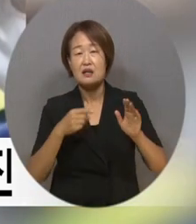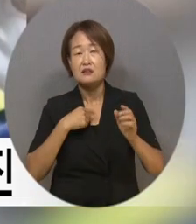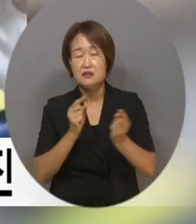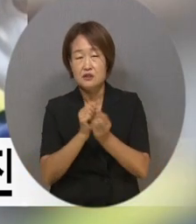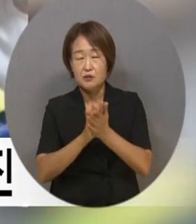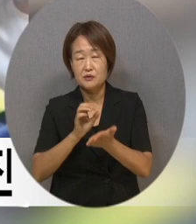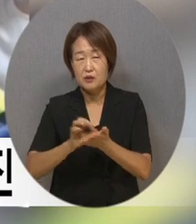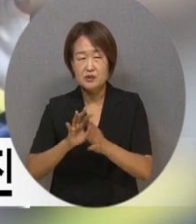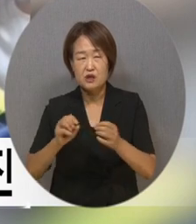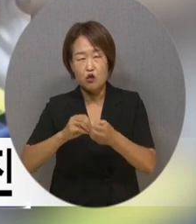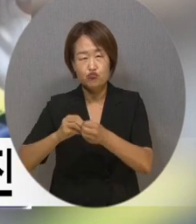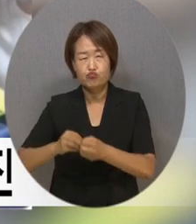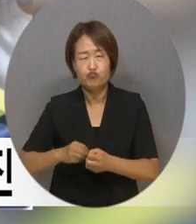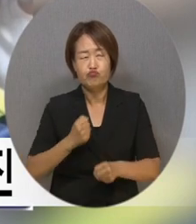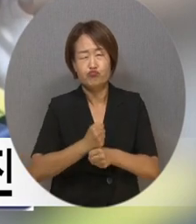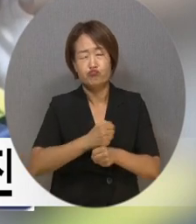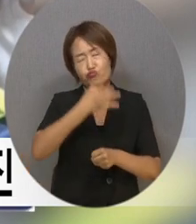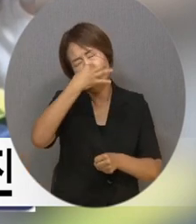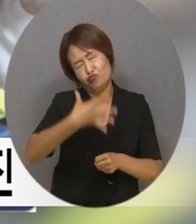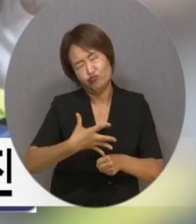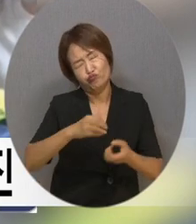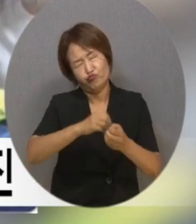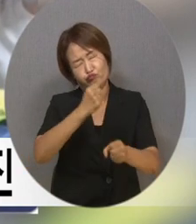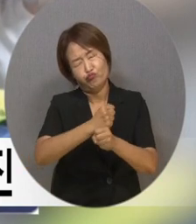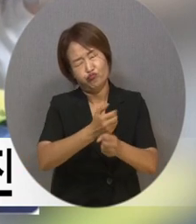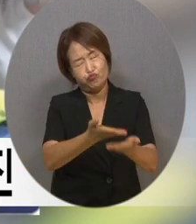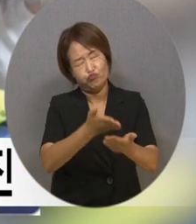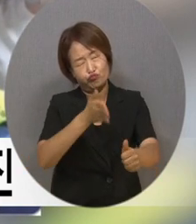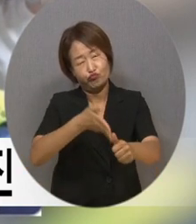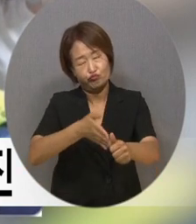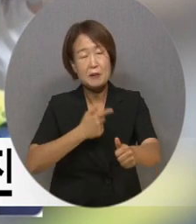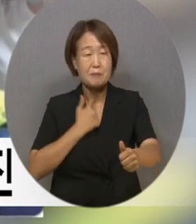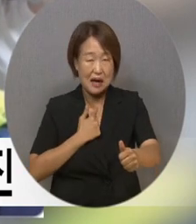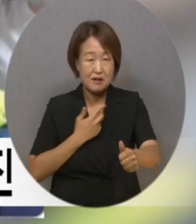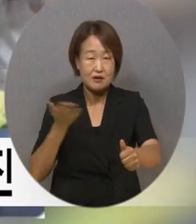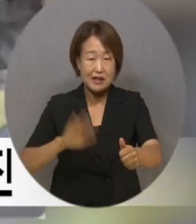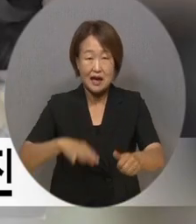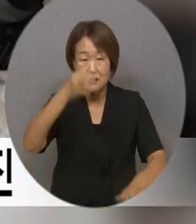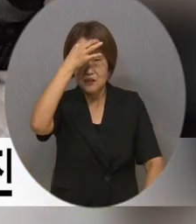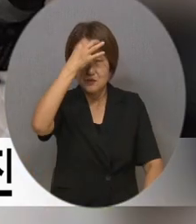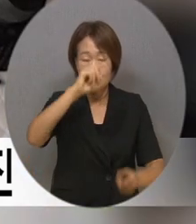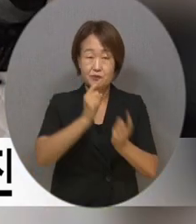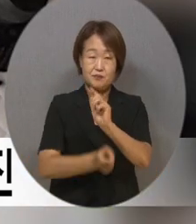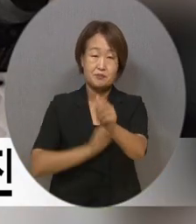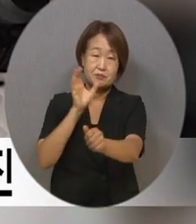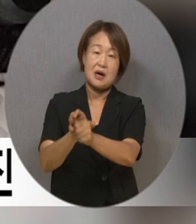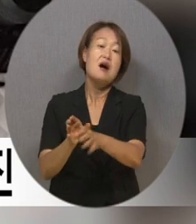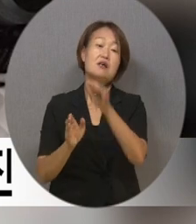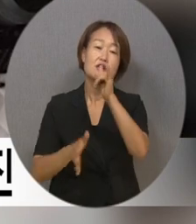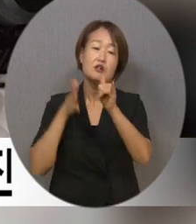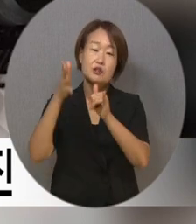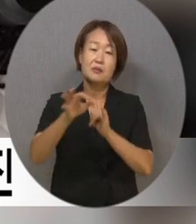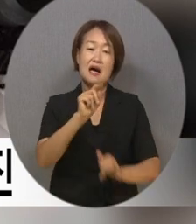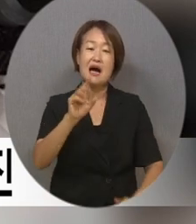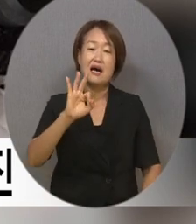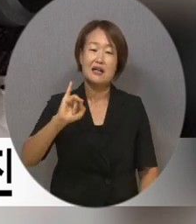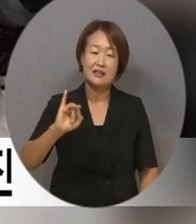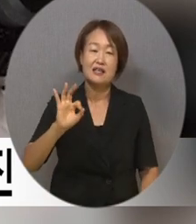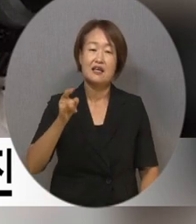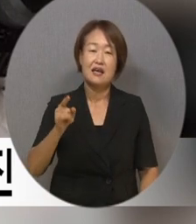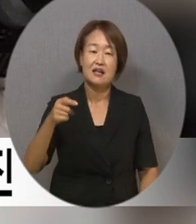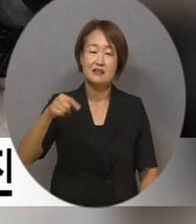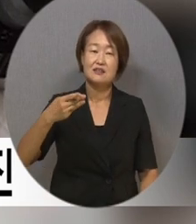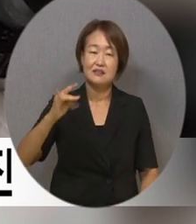어려워 재작 요청이 꾸준히 있었습니다 이번 기술 이전으로 게임 컨트롤러 전문 업체인 ist